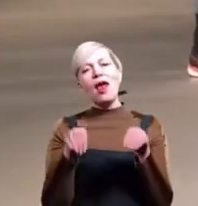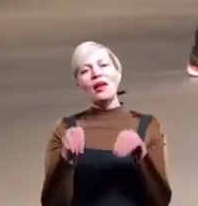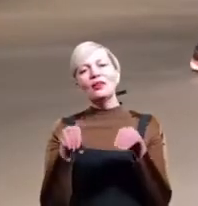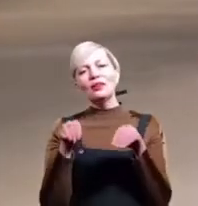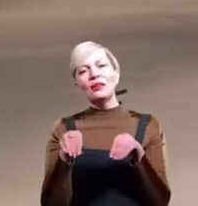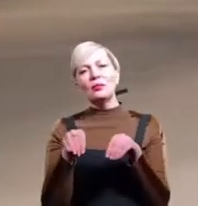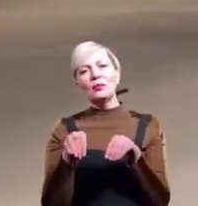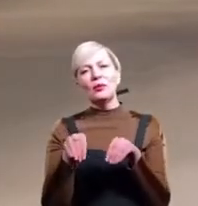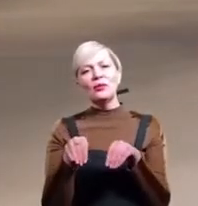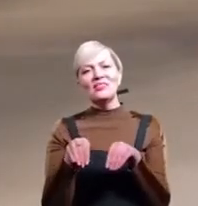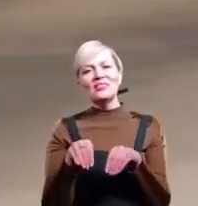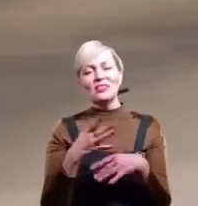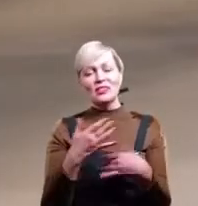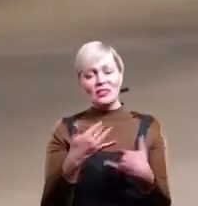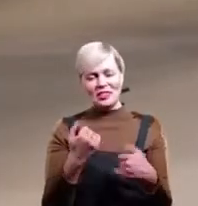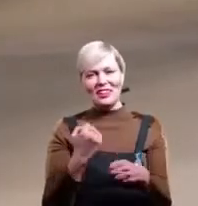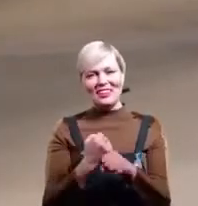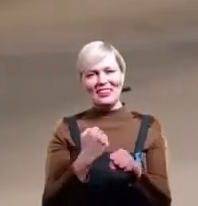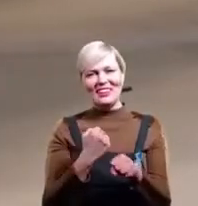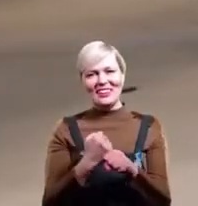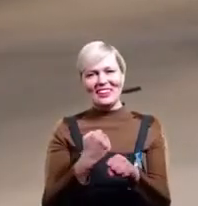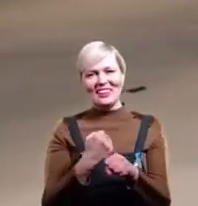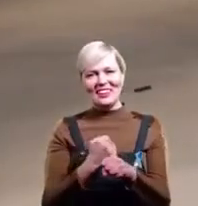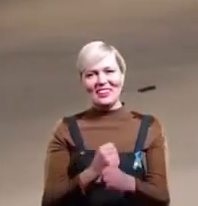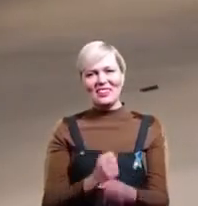Он сейчас сделает.